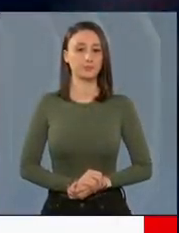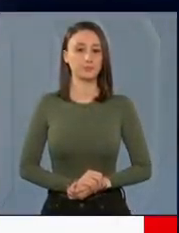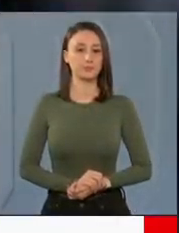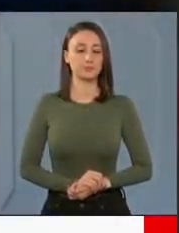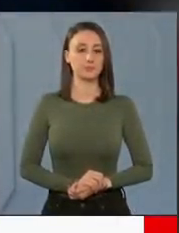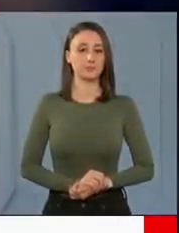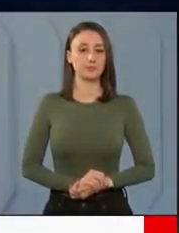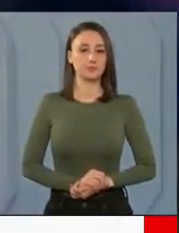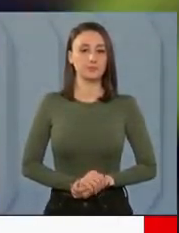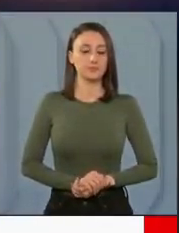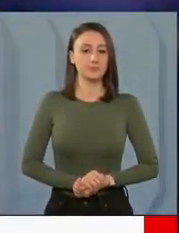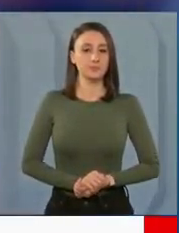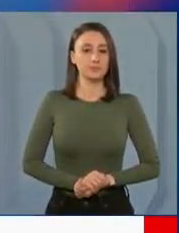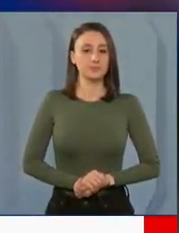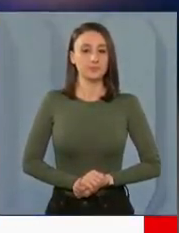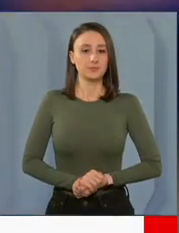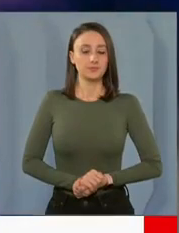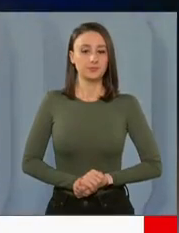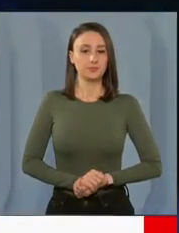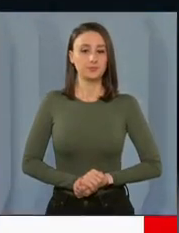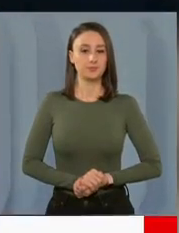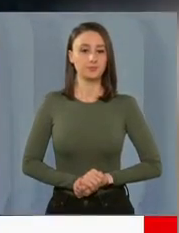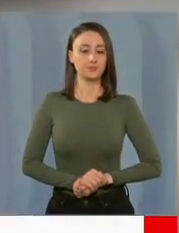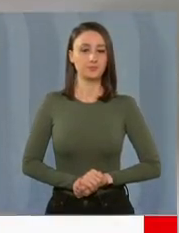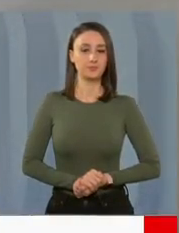fie! Rușine!